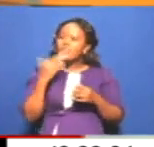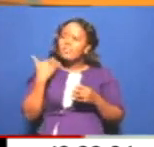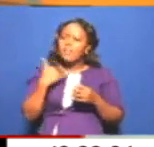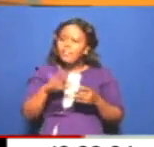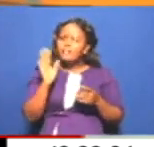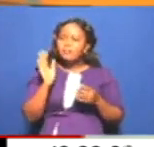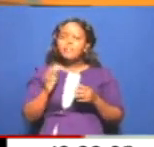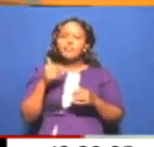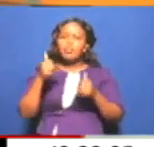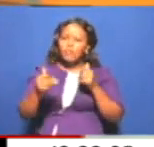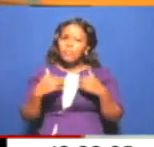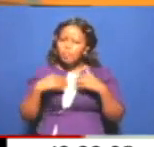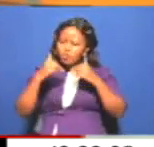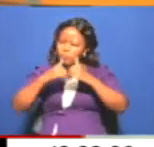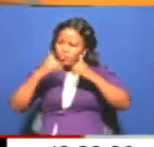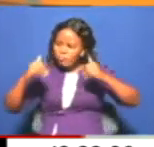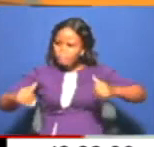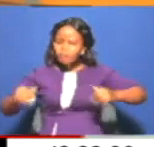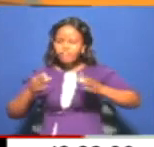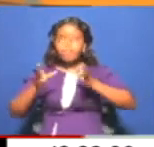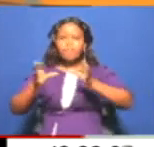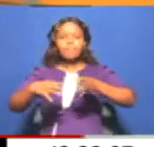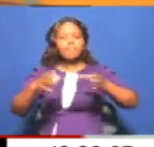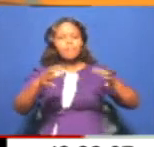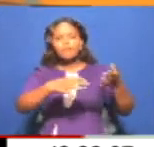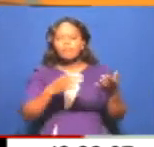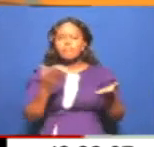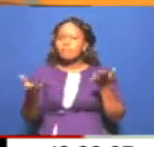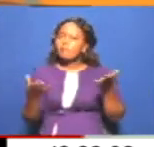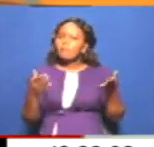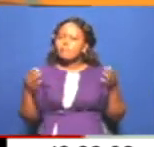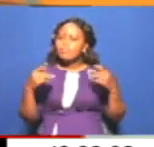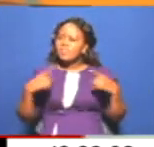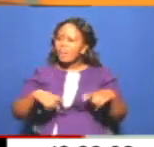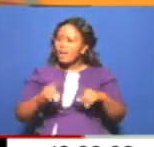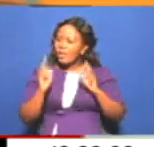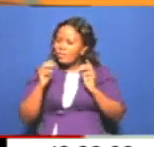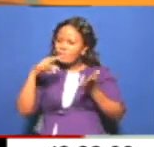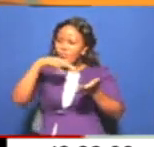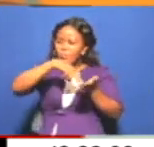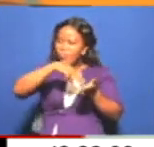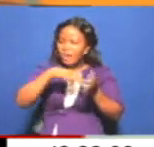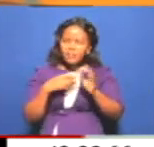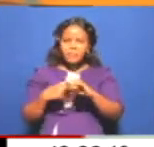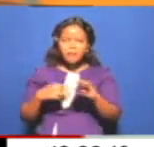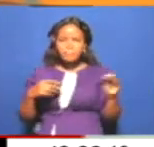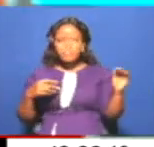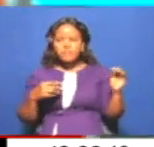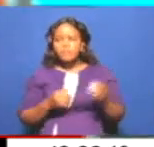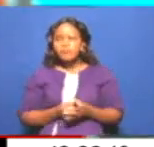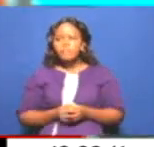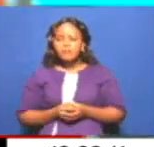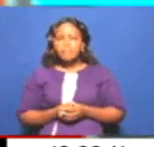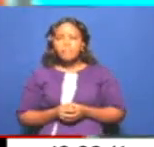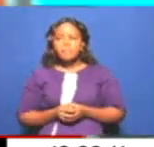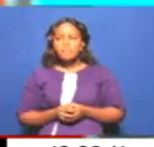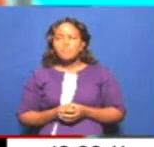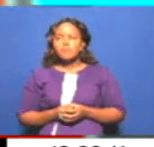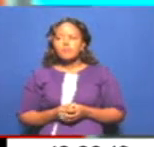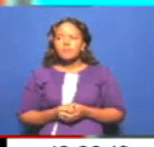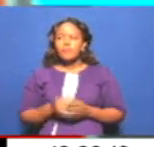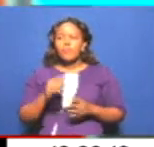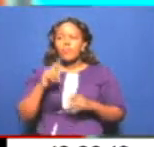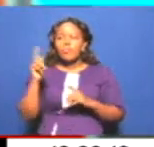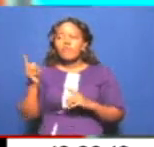huenda zikagawanya jamii, pengine kutoruhusiwa kupigania viti vya kisiasa? Naam, Gladys, mwanzo niruhusu